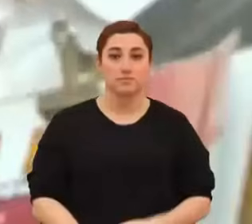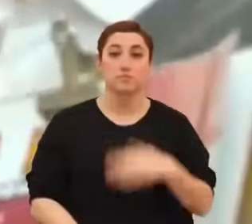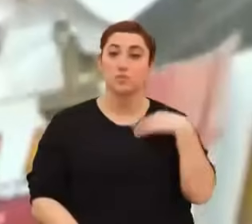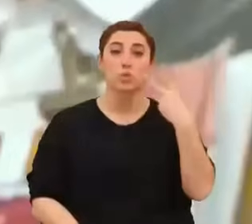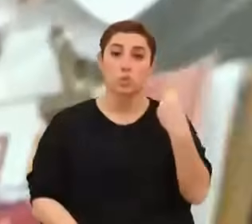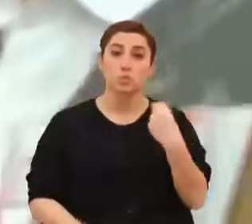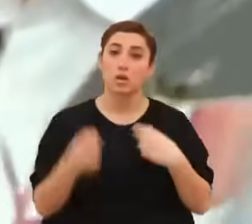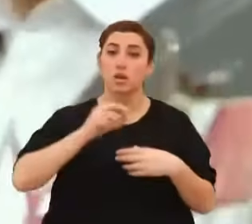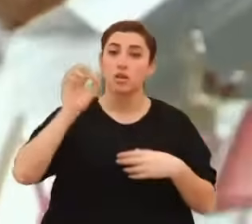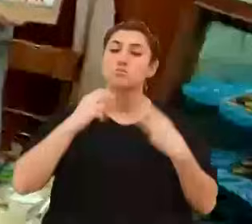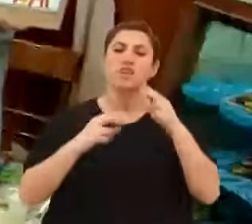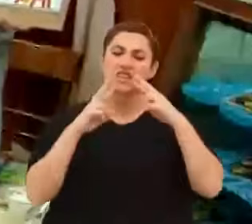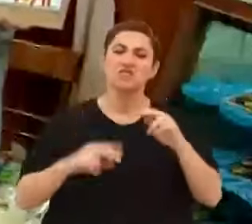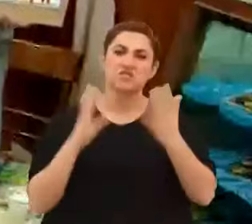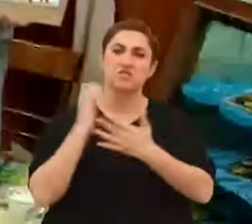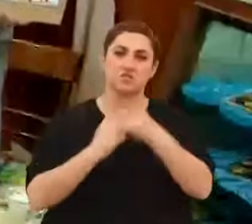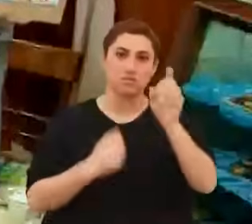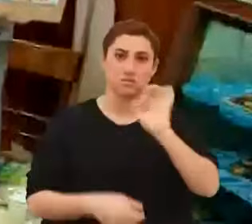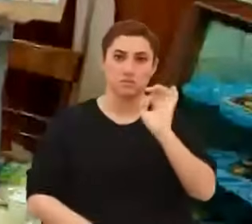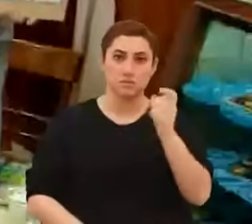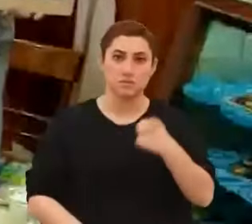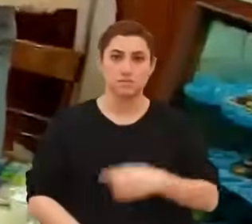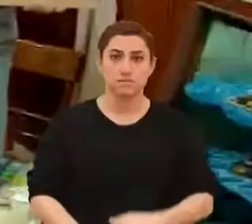Bence çok güzel çizdin. Sen kesin kazanırsın. Değil mi?